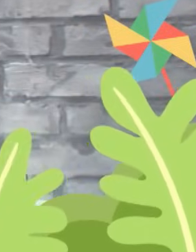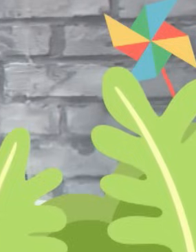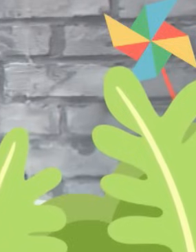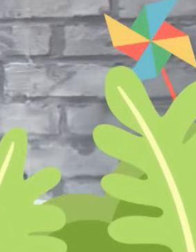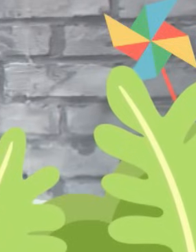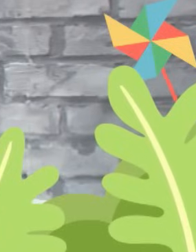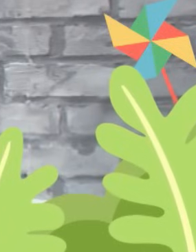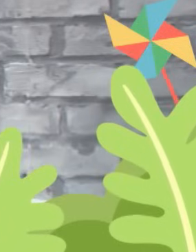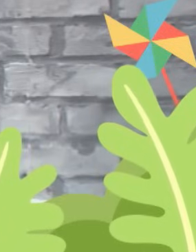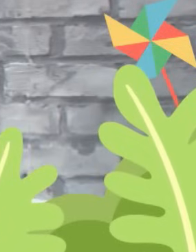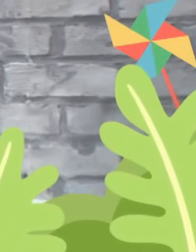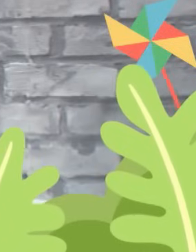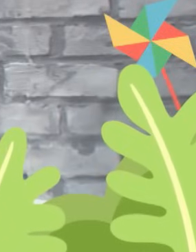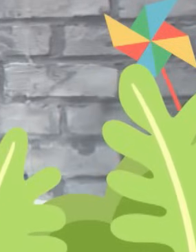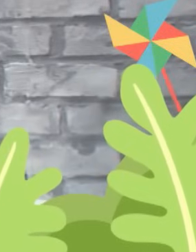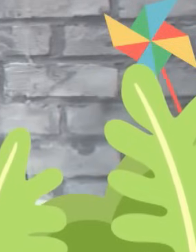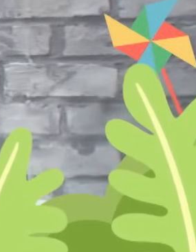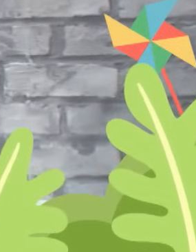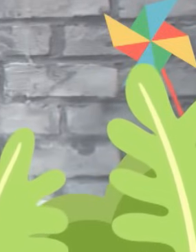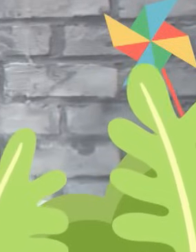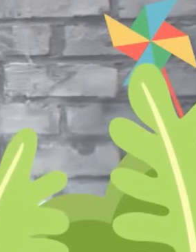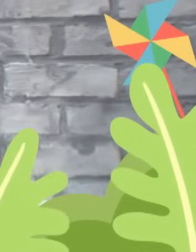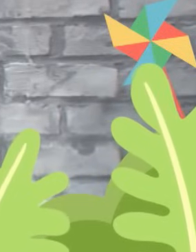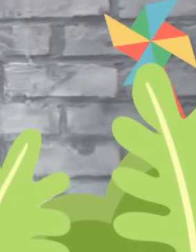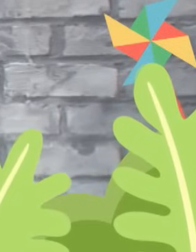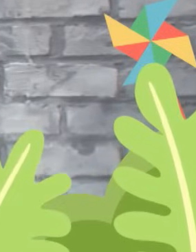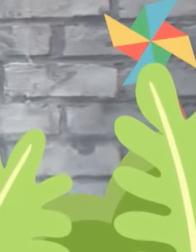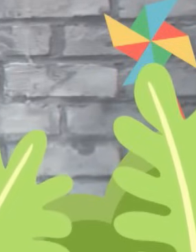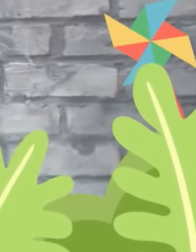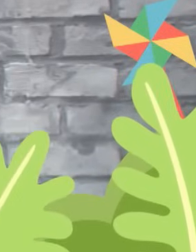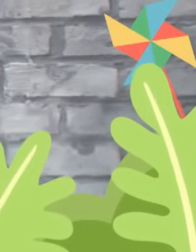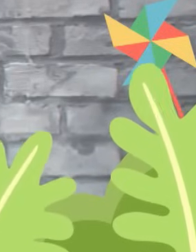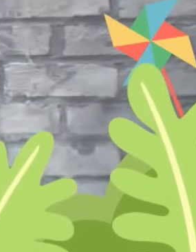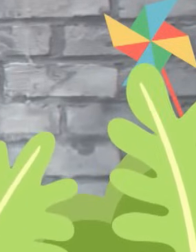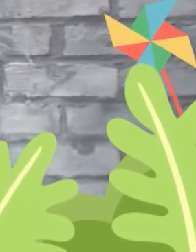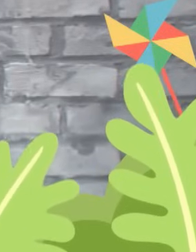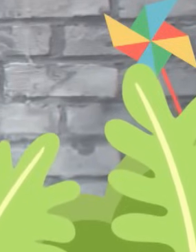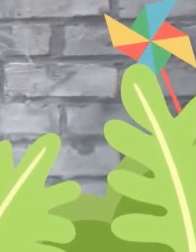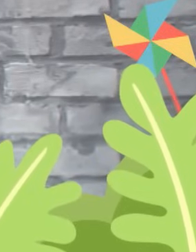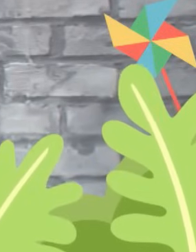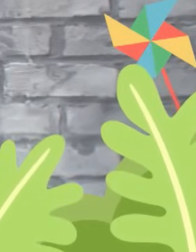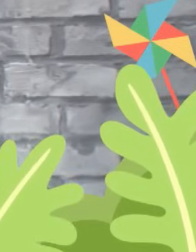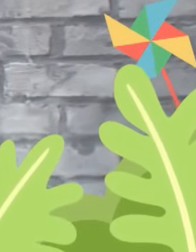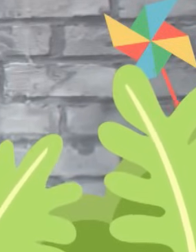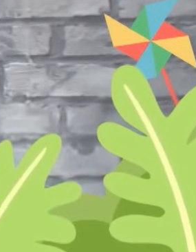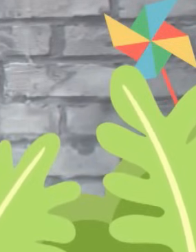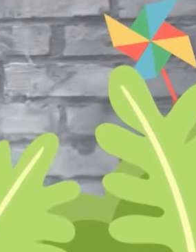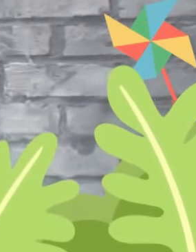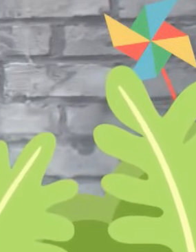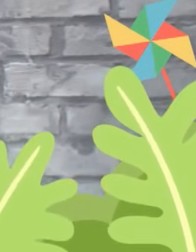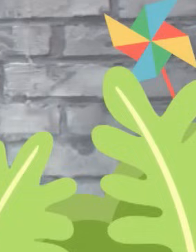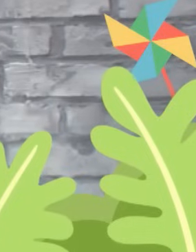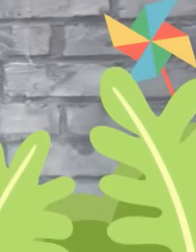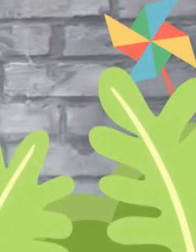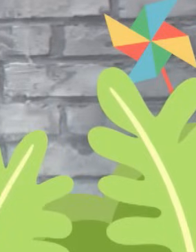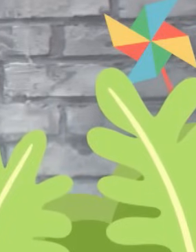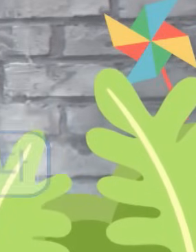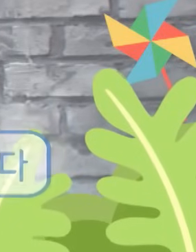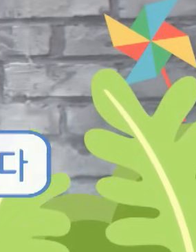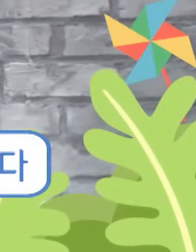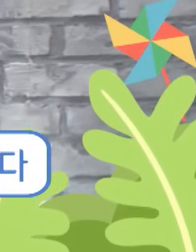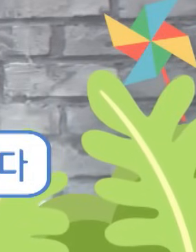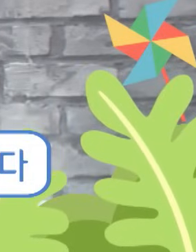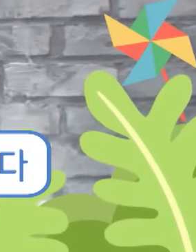정말 좋은데요 대한민국 엄마로서 요거는 꼭 개정되어야 할 법률이니까 여러분들 꼭 동참해주세요